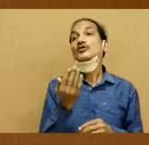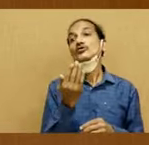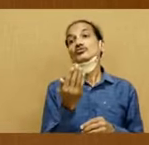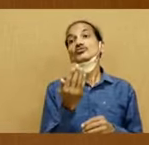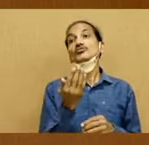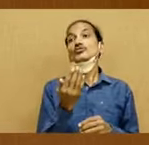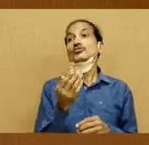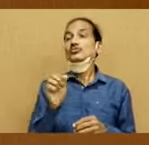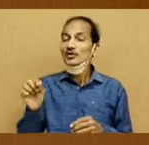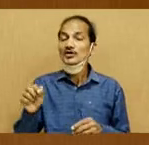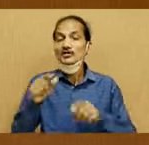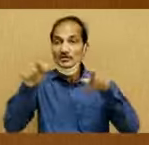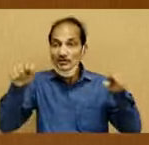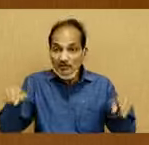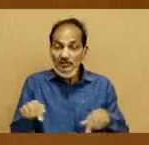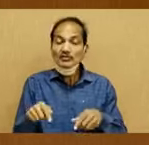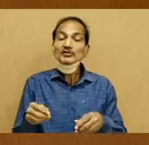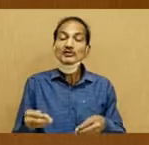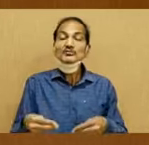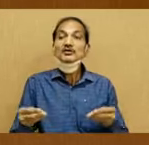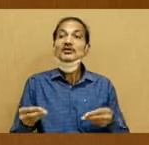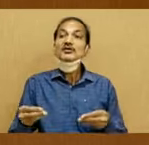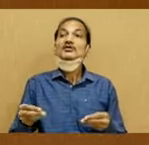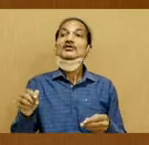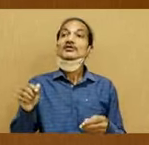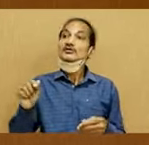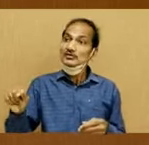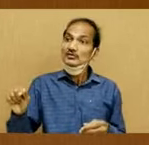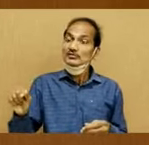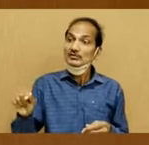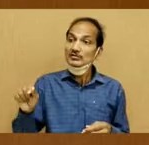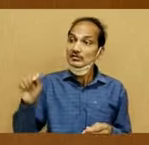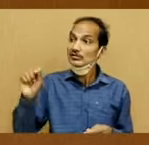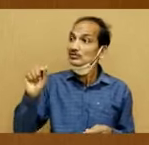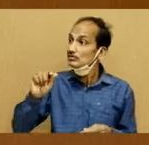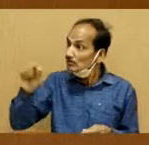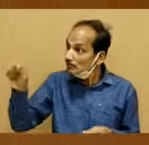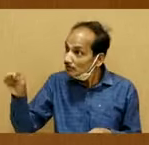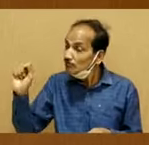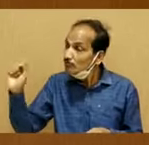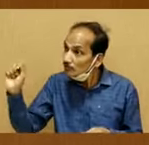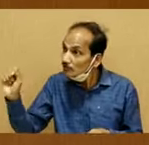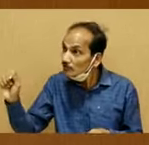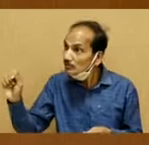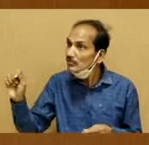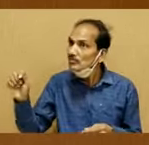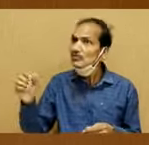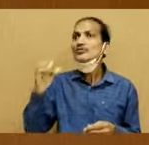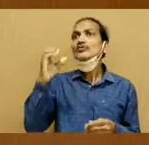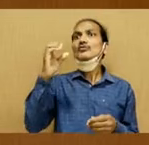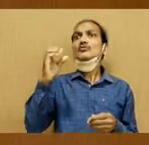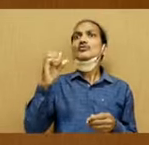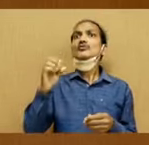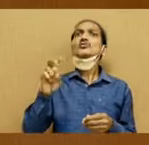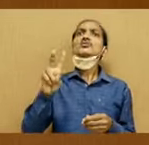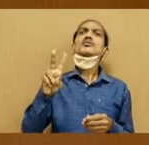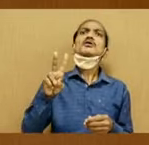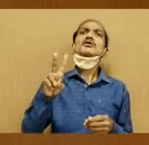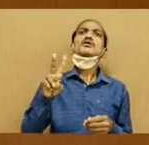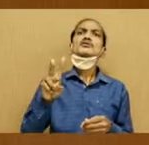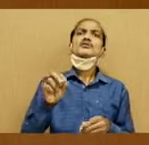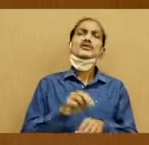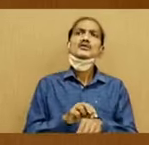ଧରିଛି। କେମିତି? ତାଙ୍କ ଘରେ ଯେଉଁ ଲୋକମାନେ ଥିଲେ, ଯେ ବଜାରକୁ ଯାଉଥିଲେ, କୌଣସି ଆବଶ୍ୟକ କାମ ପାଇଁ ବାହାରେ